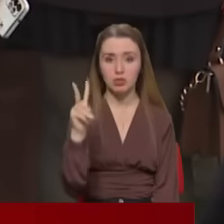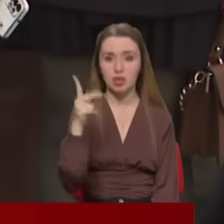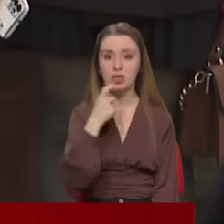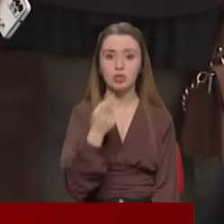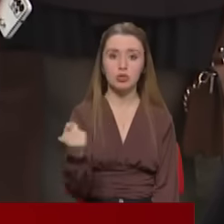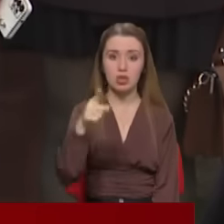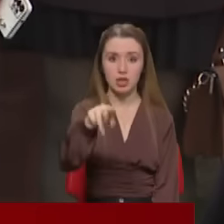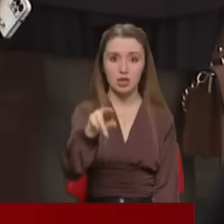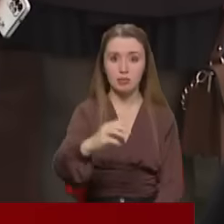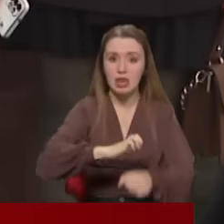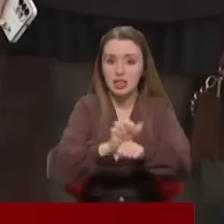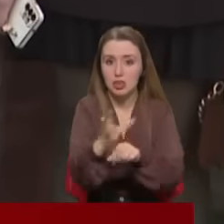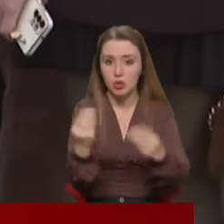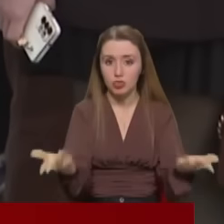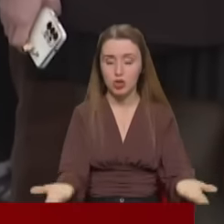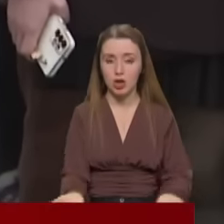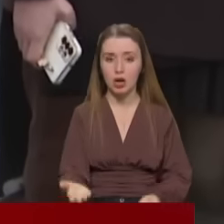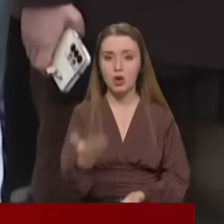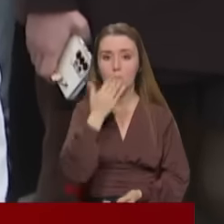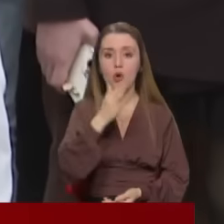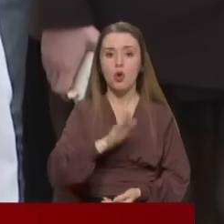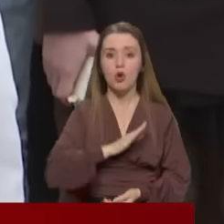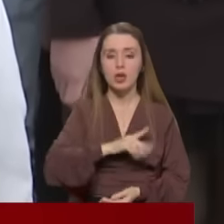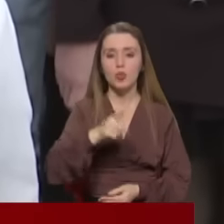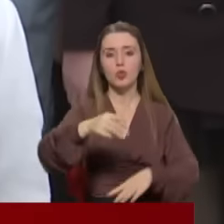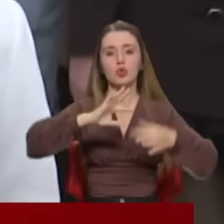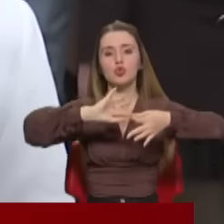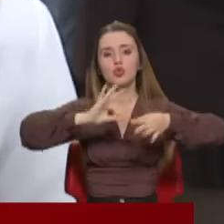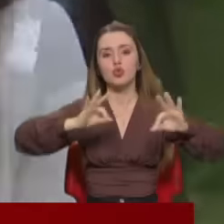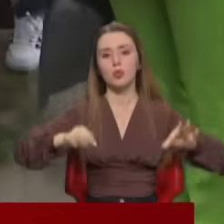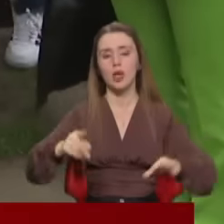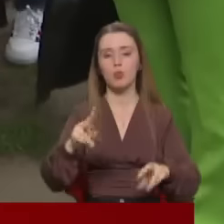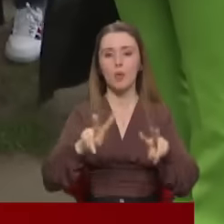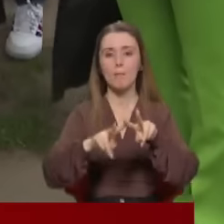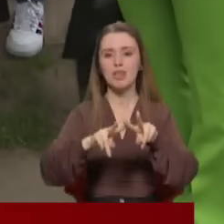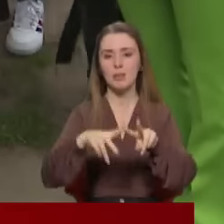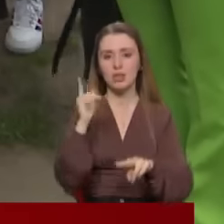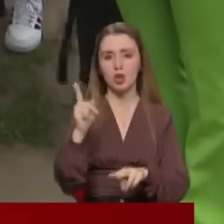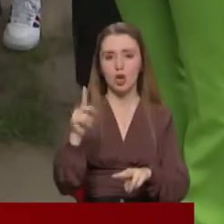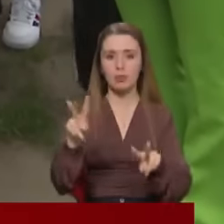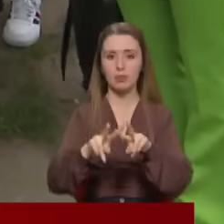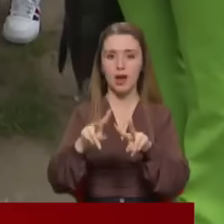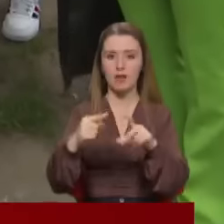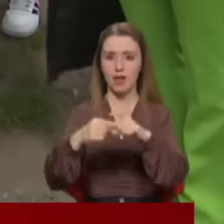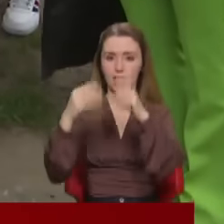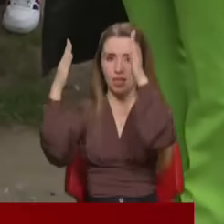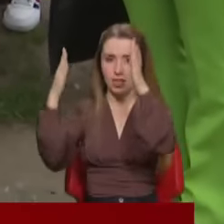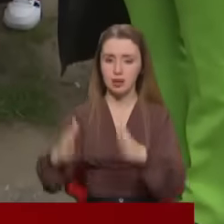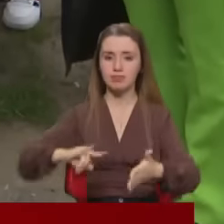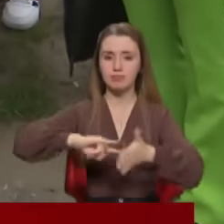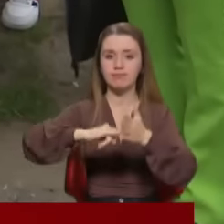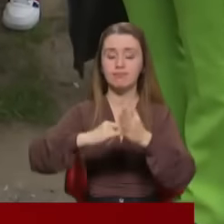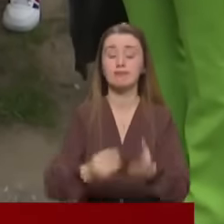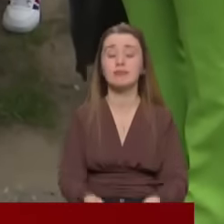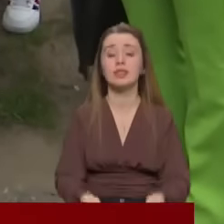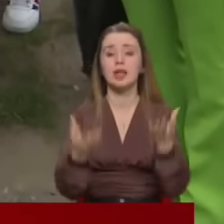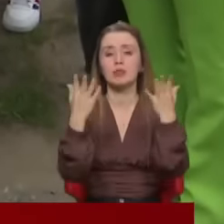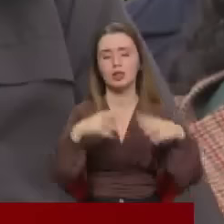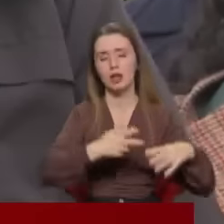sonra sizin gibi sürünmüş olacağız. Öğrencilerinin bu sözleri genç matematik öğretmeni Merve Eren'i geçinememekten daha